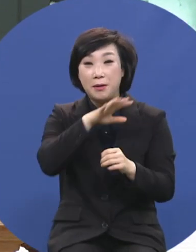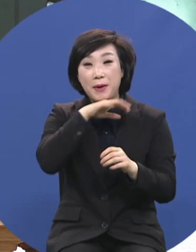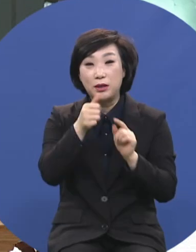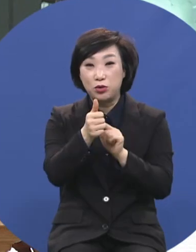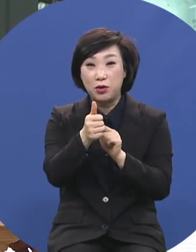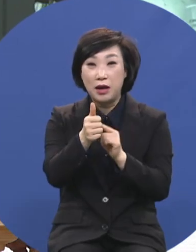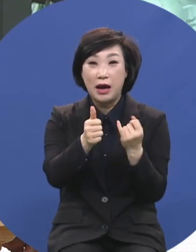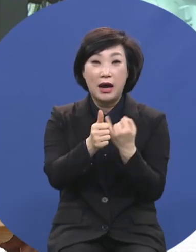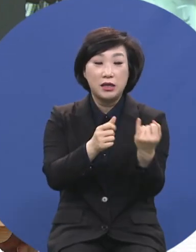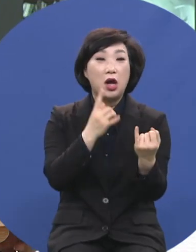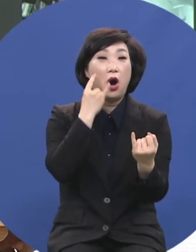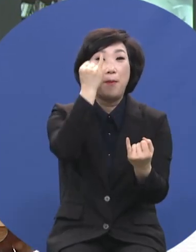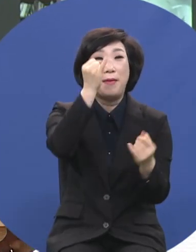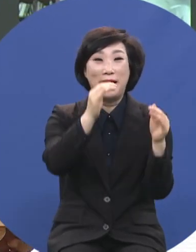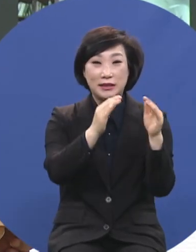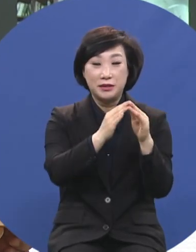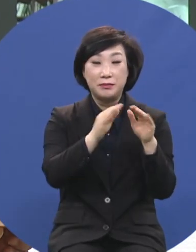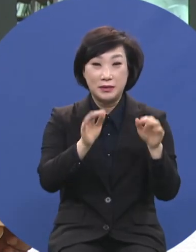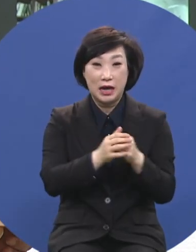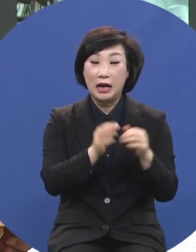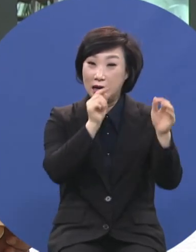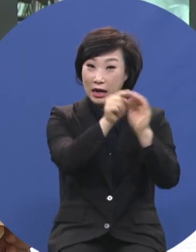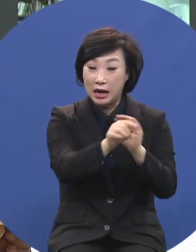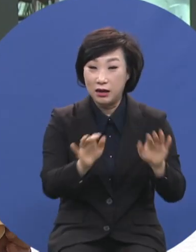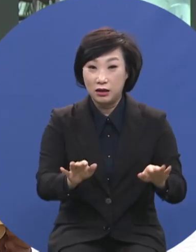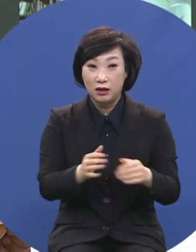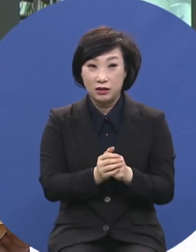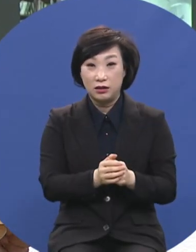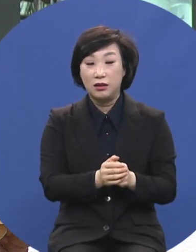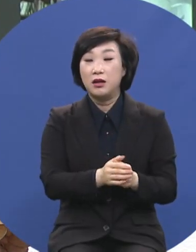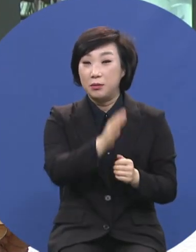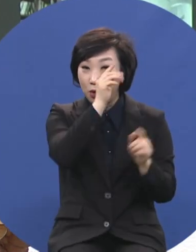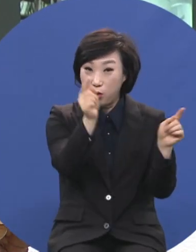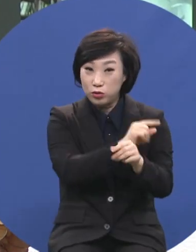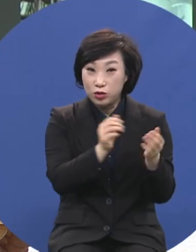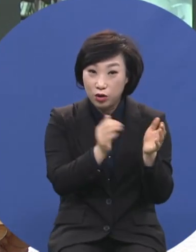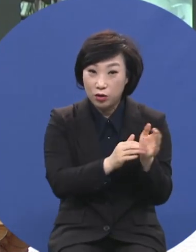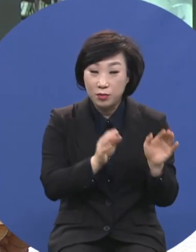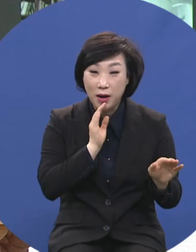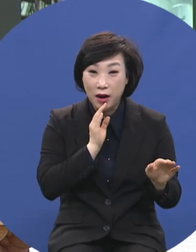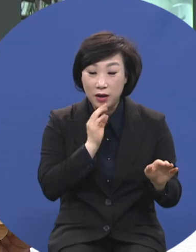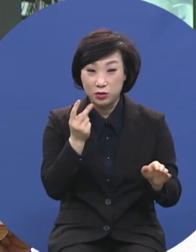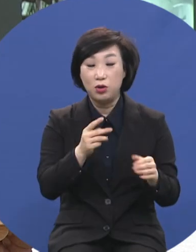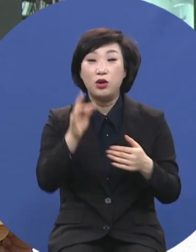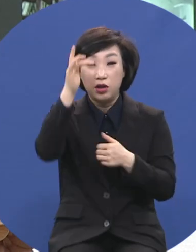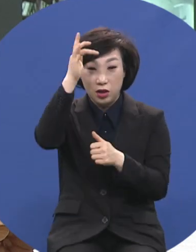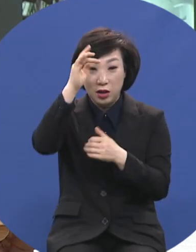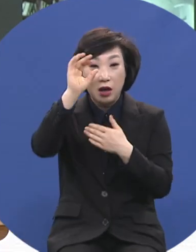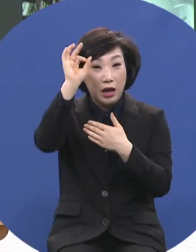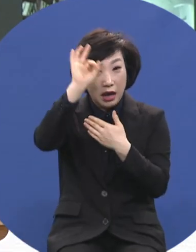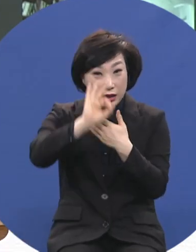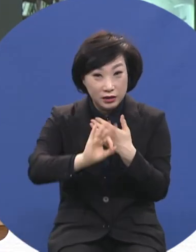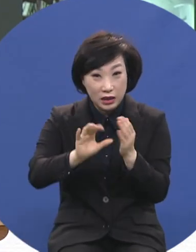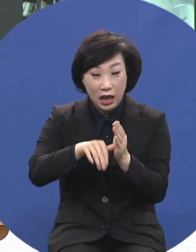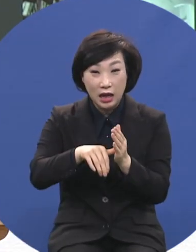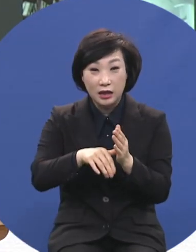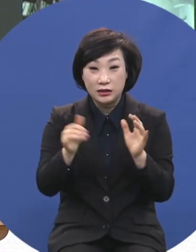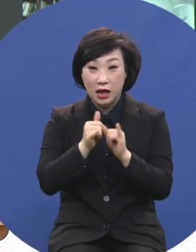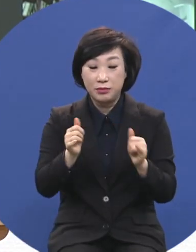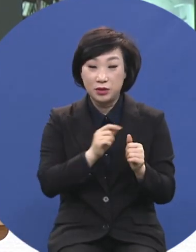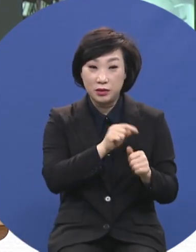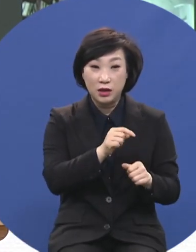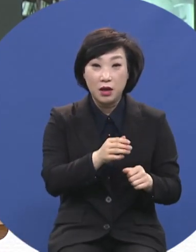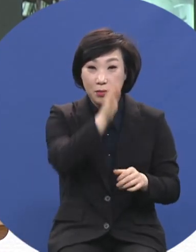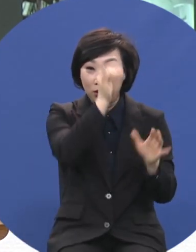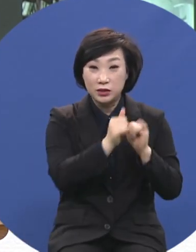장모의 집에서 정으로서 동네 사람이 다 병든 자를 데리고 오고 귀신 들린 자를 데리고 왔을 때